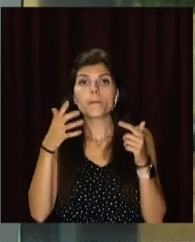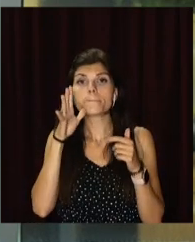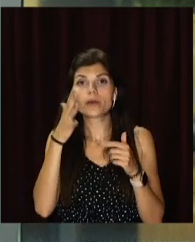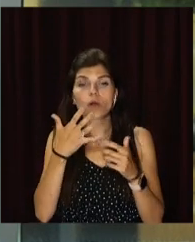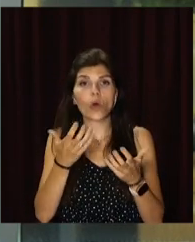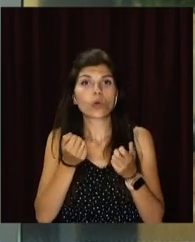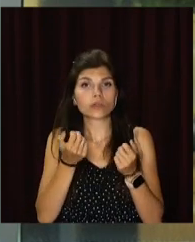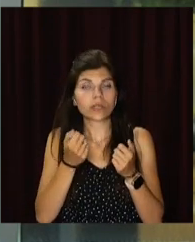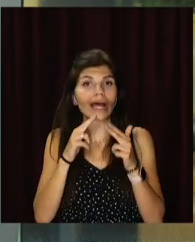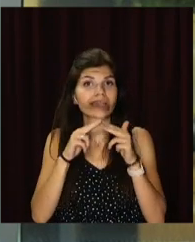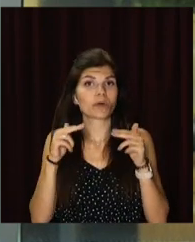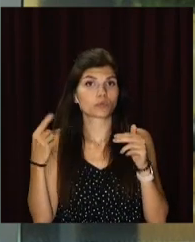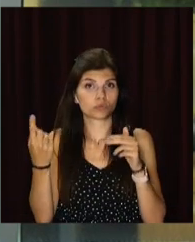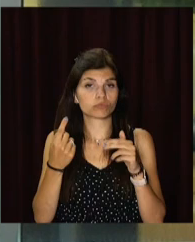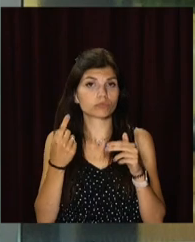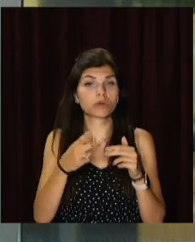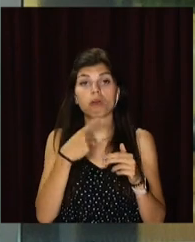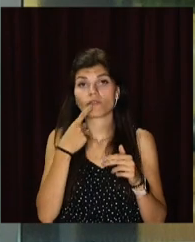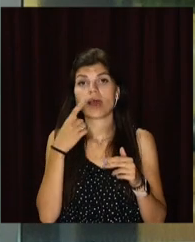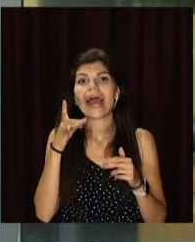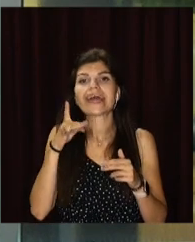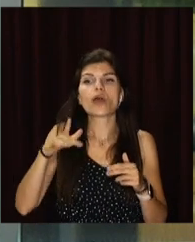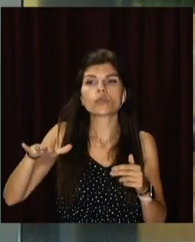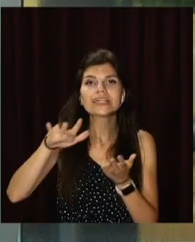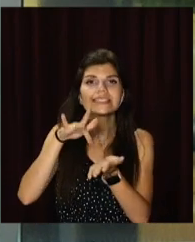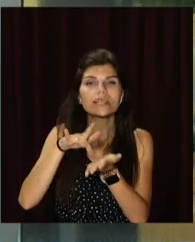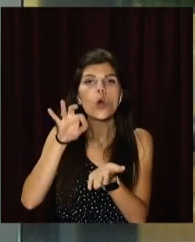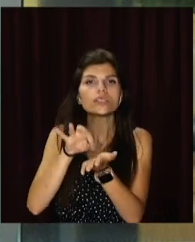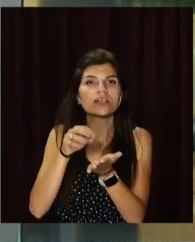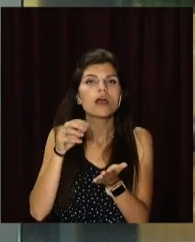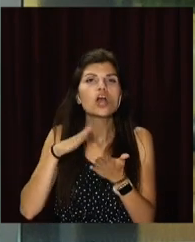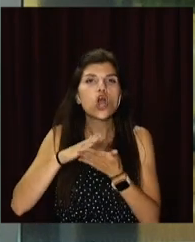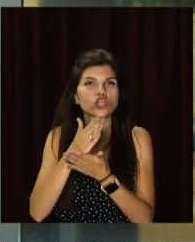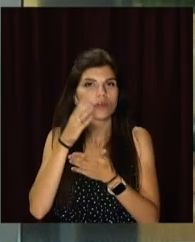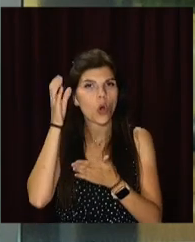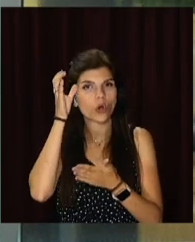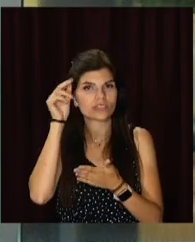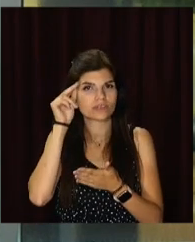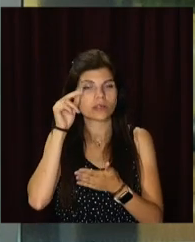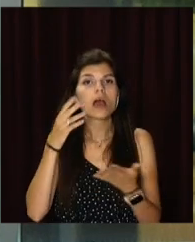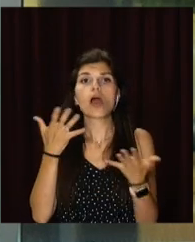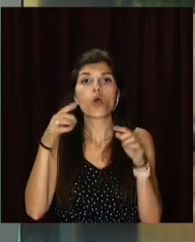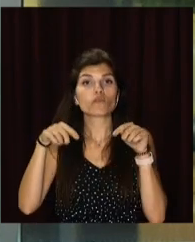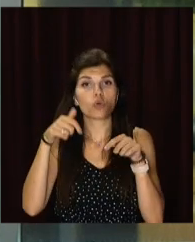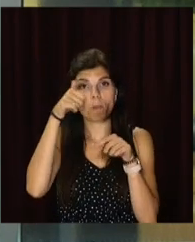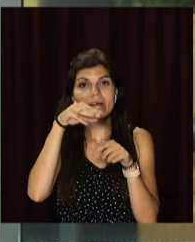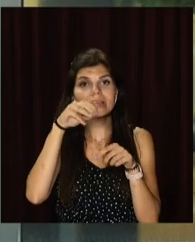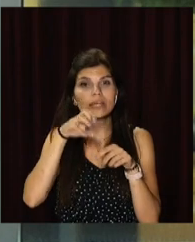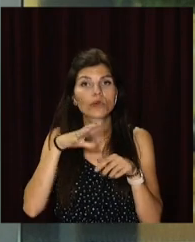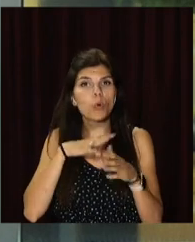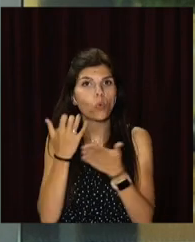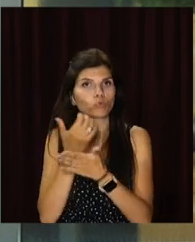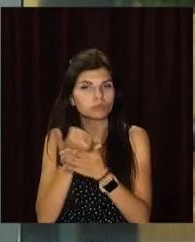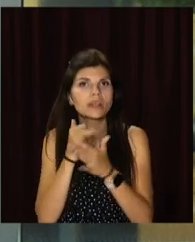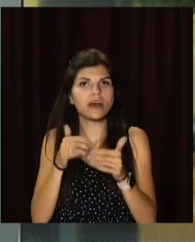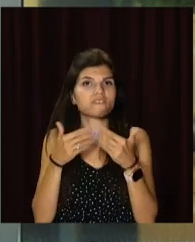років отримує Дніпропетровщина, кажуть у регіональному центрі оцінювання якості освіти. Які тести в цьому році були найбільш успішними